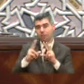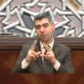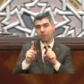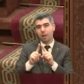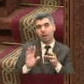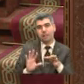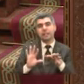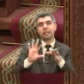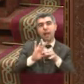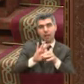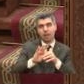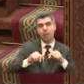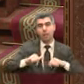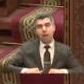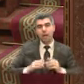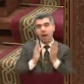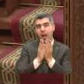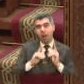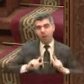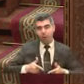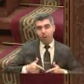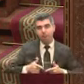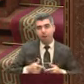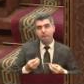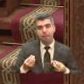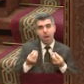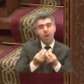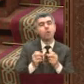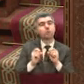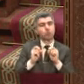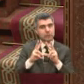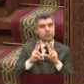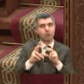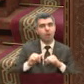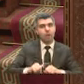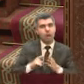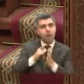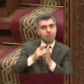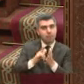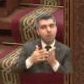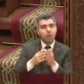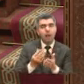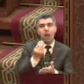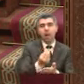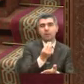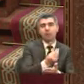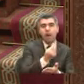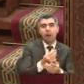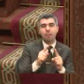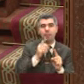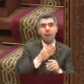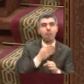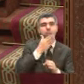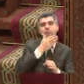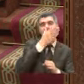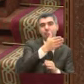الوطنية، وأنا تنبصم على هادشي اللي قلتي السيد النائب، هذا مهم جدا، هذا بالنسبة للأطفال اللي غيكونوا الأجيال ديال